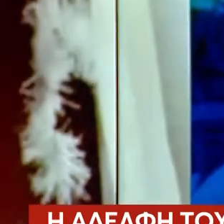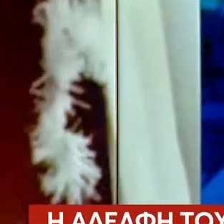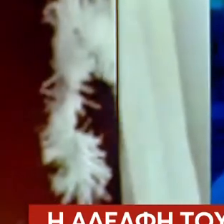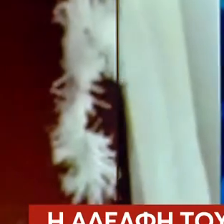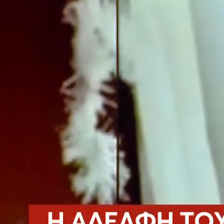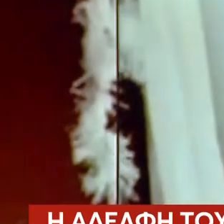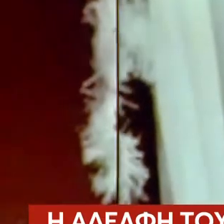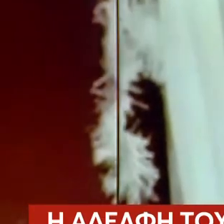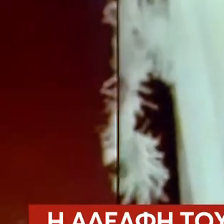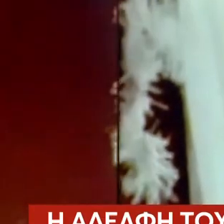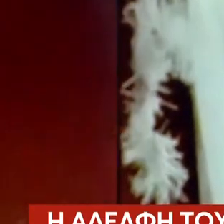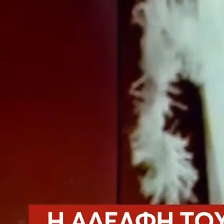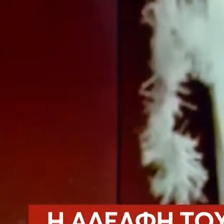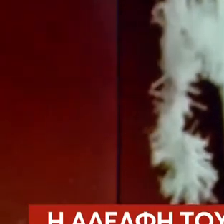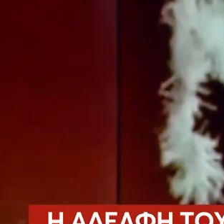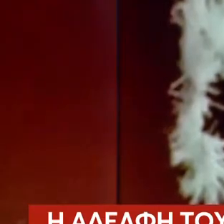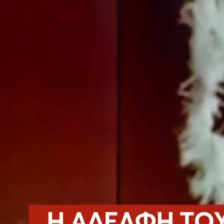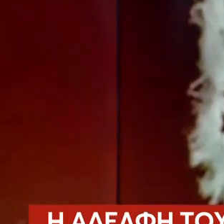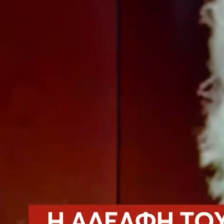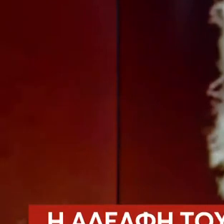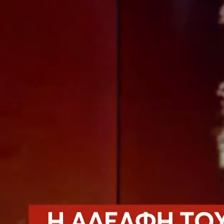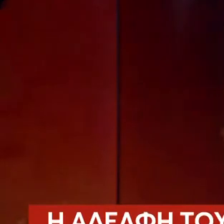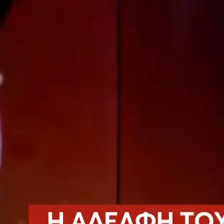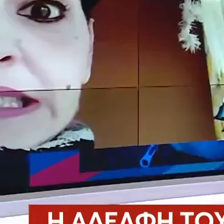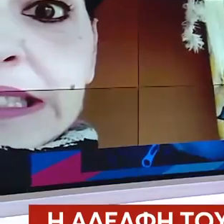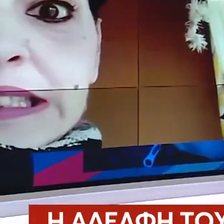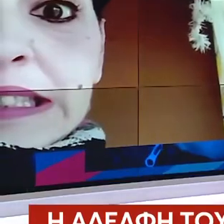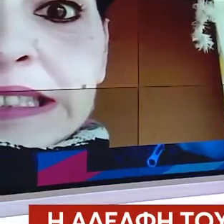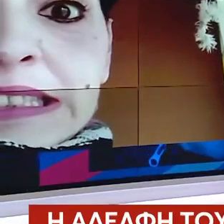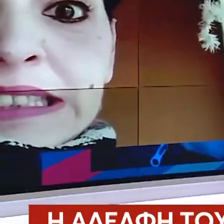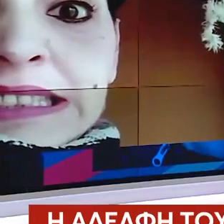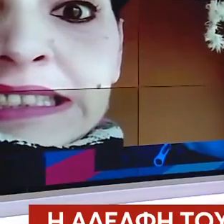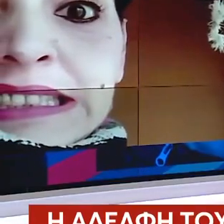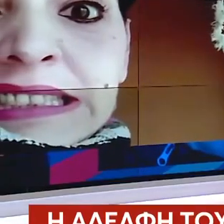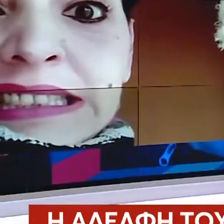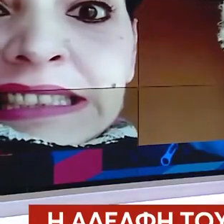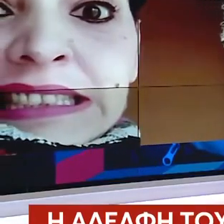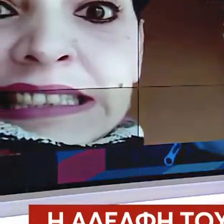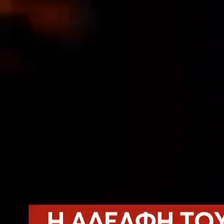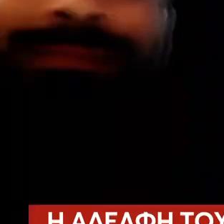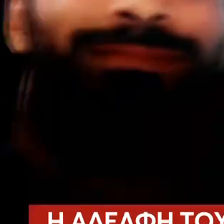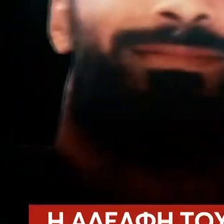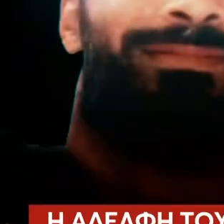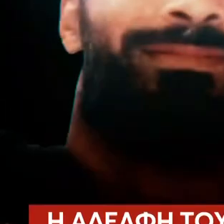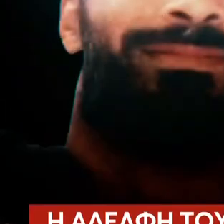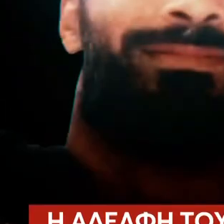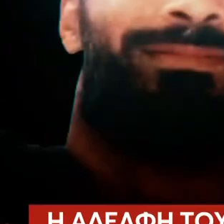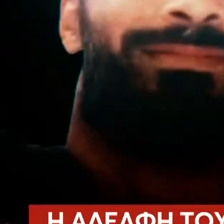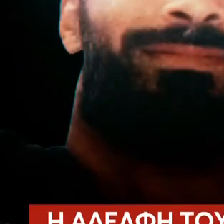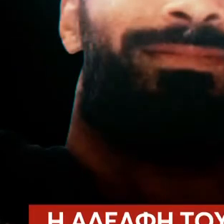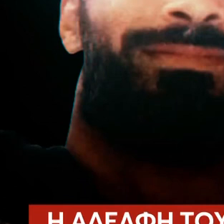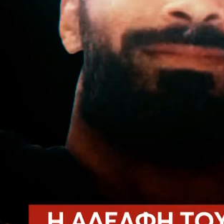της παράπονο είναι ότι δεν πρόλαβε να ειδοποιήσει τη Γεωργία. Να τη σώσει. Ακούσα την αδερφή του. Είμαι σε